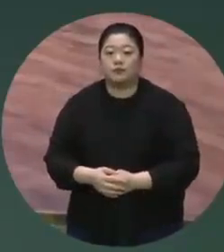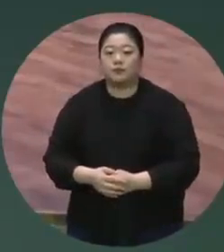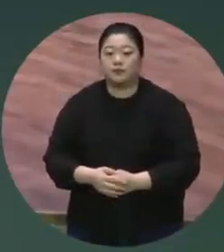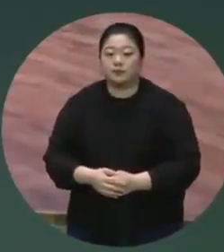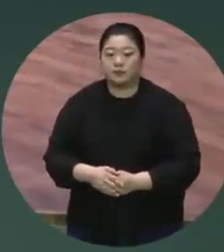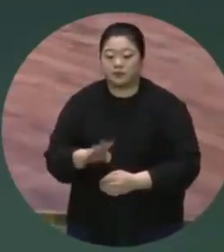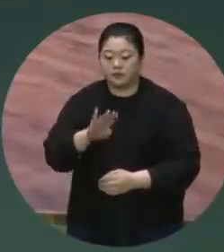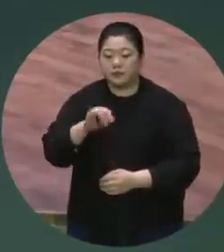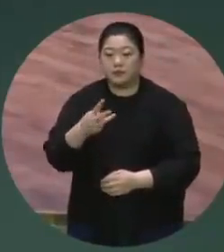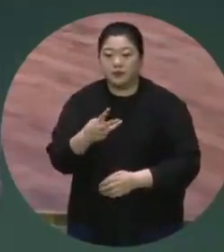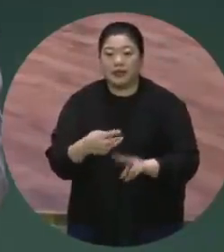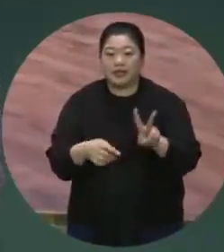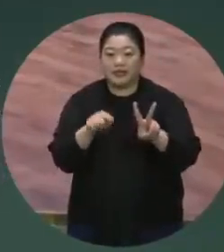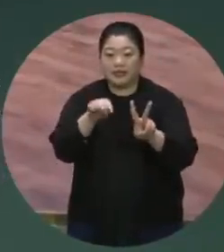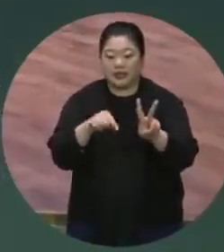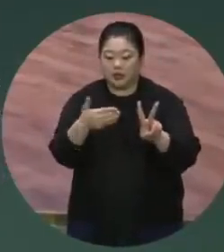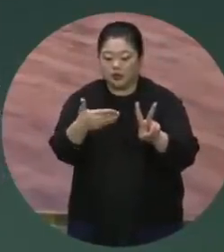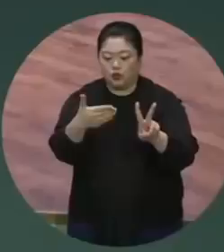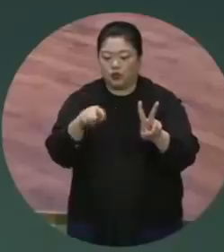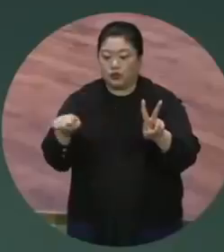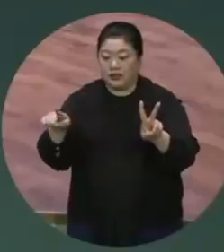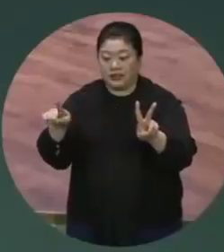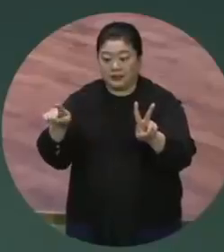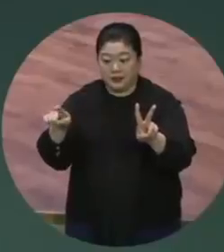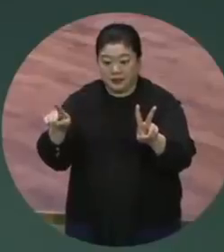자, 2장 9절로 11절에 그렇게